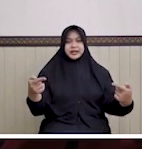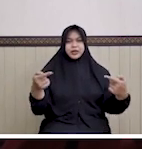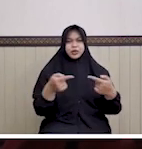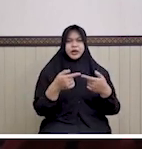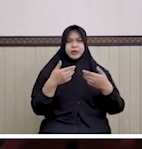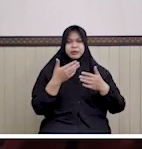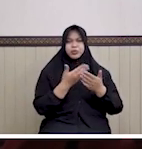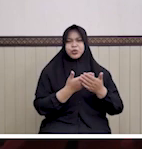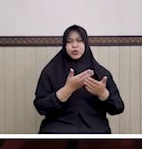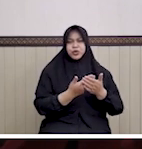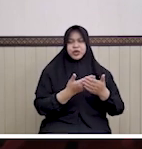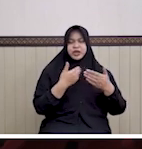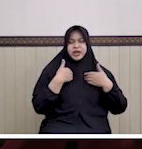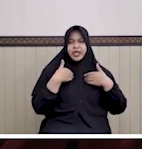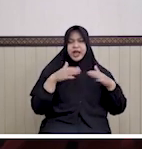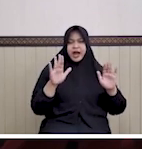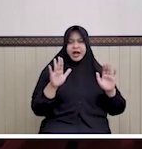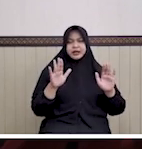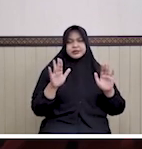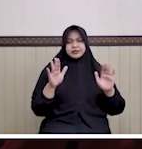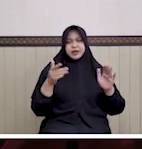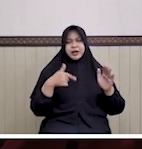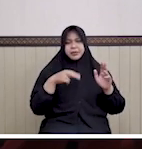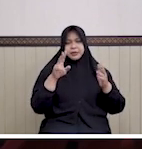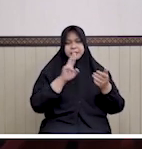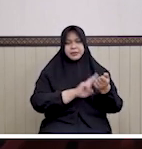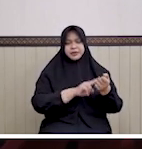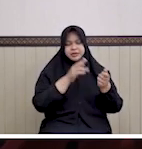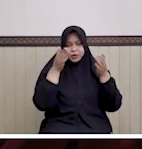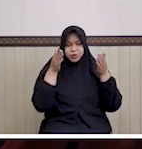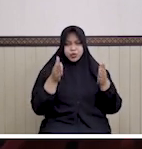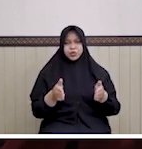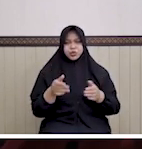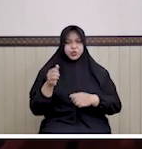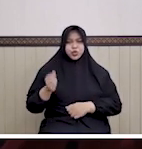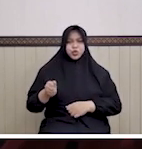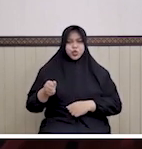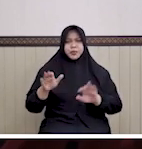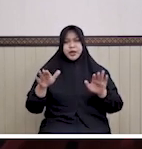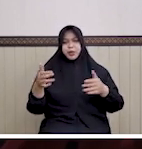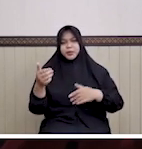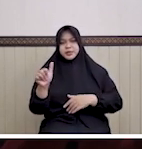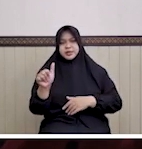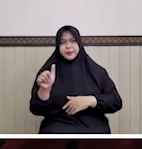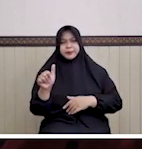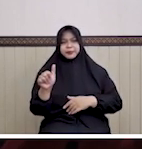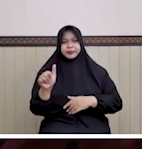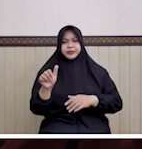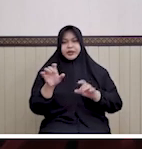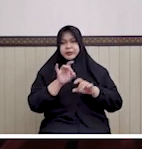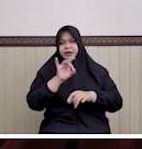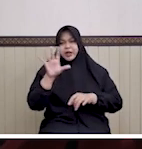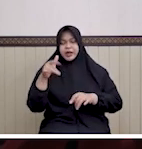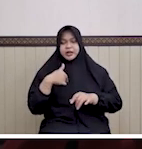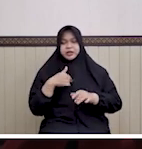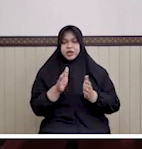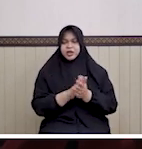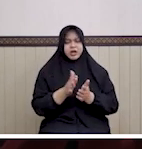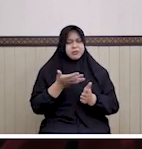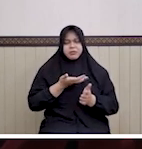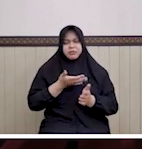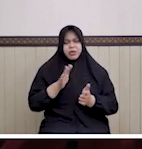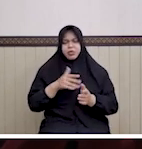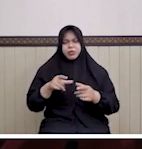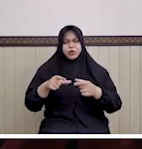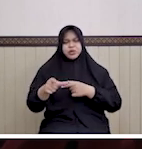apa namanya buktinya bisa Mengapa mereka hanya Apakah khusus untuk hukum saja atau bisa yang bisa yang lain tidak mau berproses